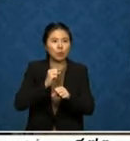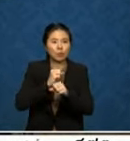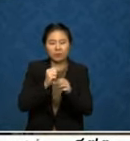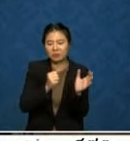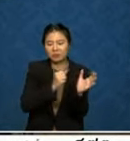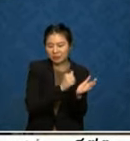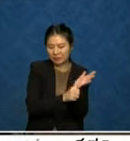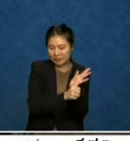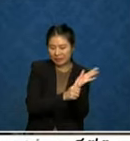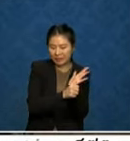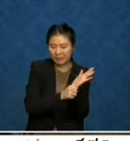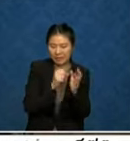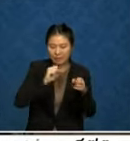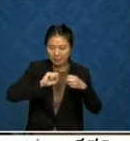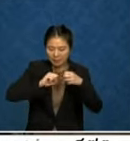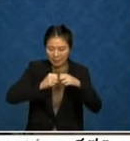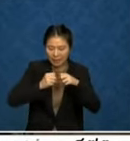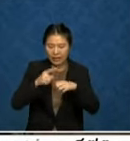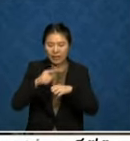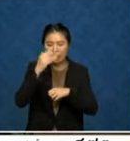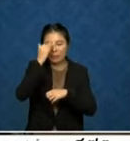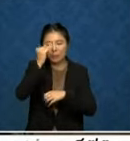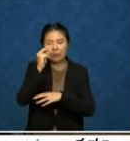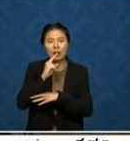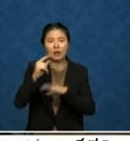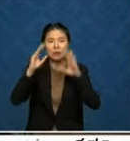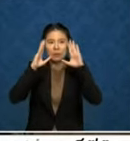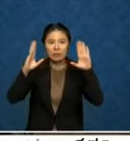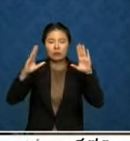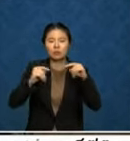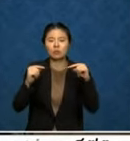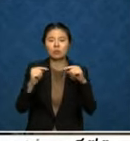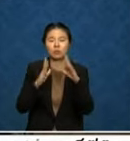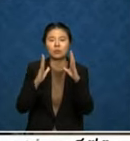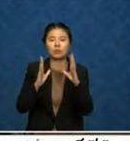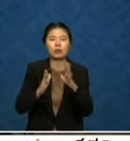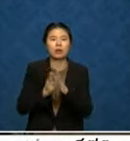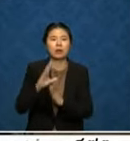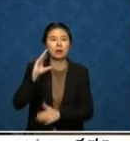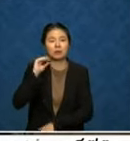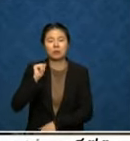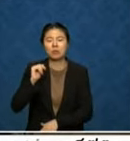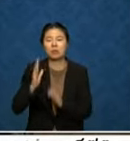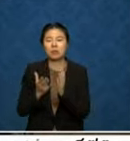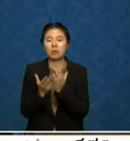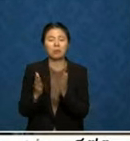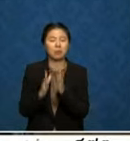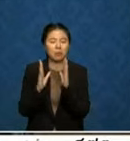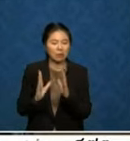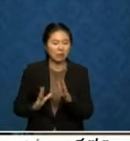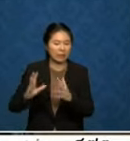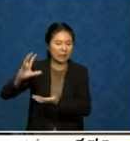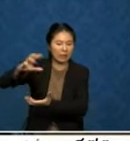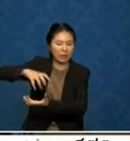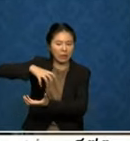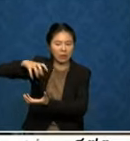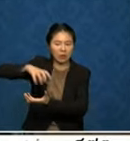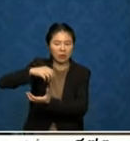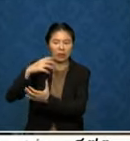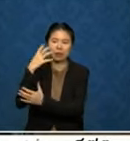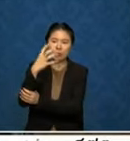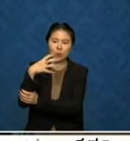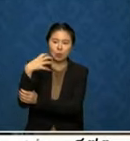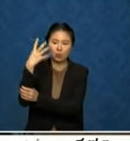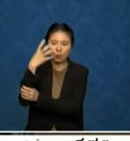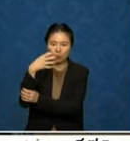ปแก้ไขปัญหานี้ค่ะเพราะประสบการณ์ที่พ่อแม่พี่น้องประชาชนหลายๆคนมาบอกเล่าที่ถูกหลอกนำเงิน